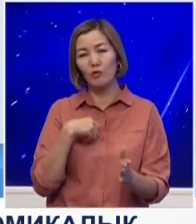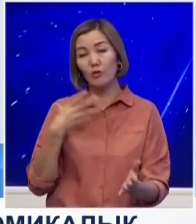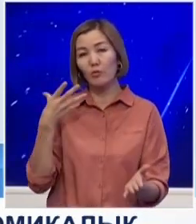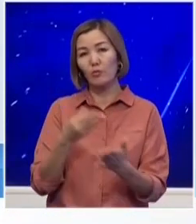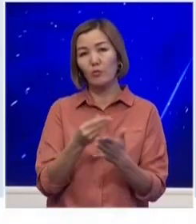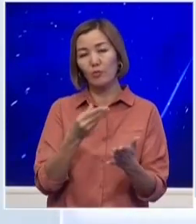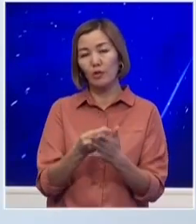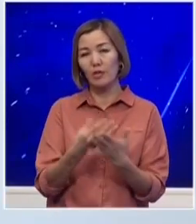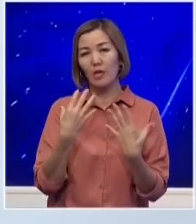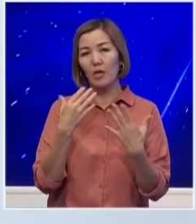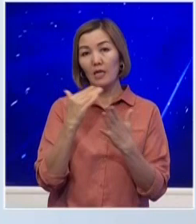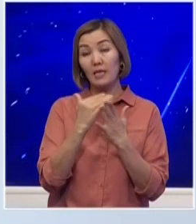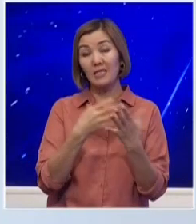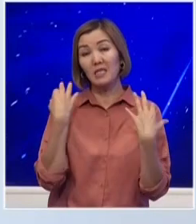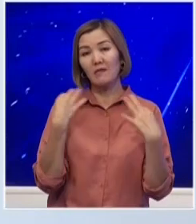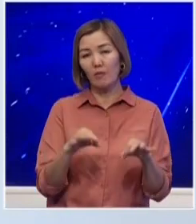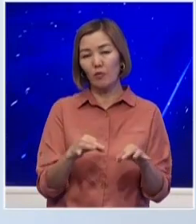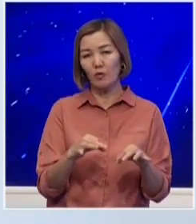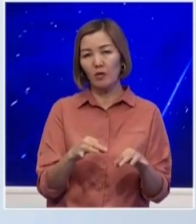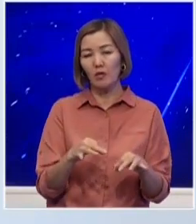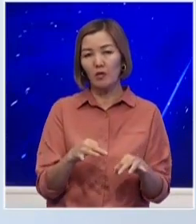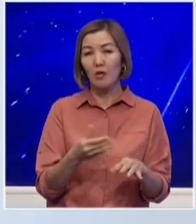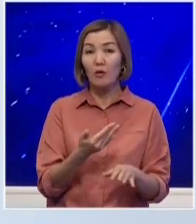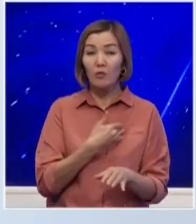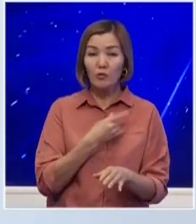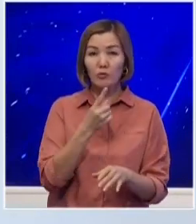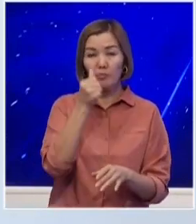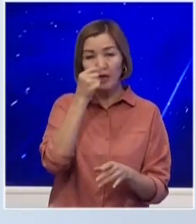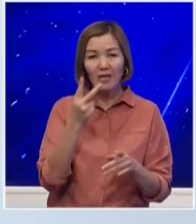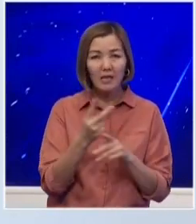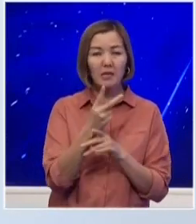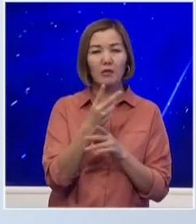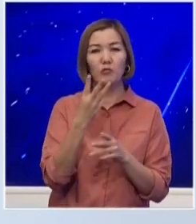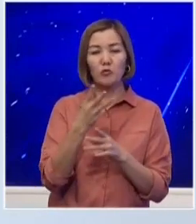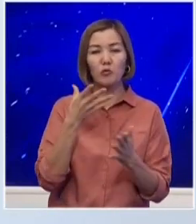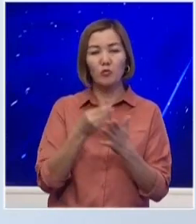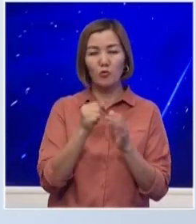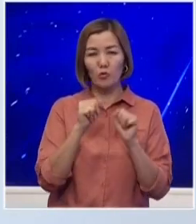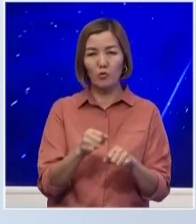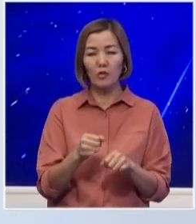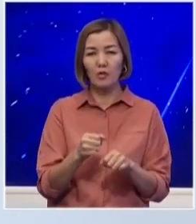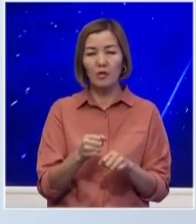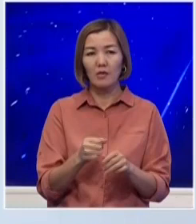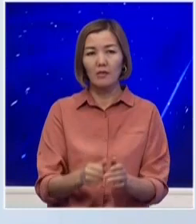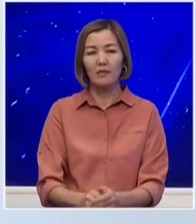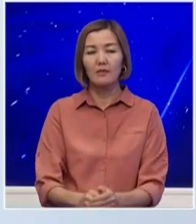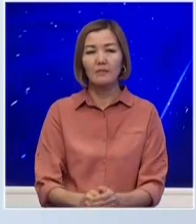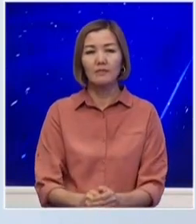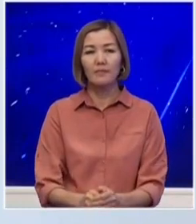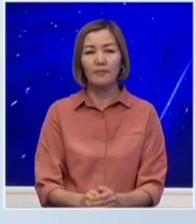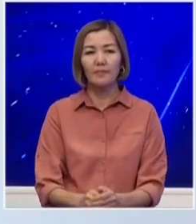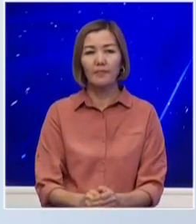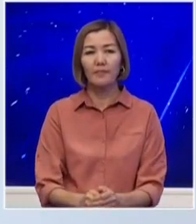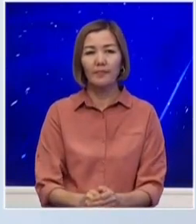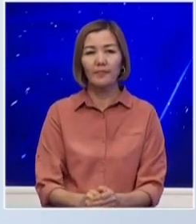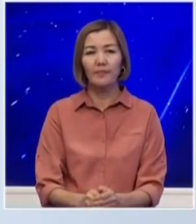графикті жасайды, қай кезде қалай төлей алатынын жасайды. Кварталына бір ма, айына бір ма, жылына бір не графикін жасап